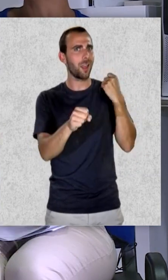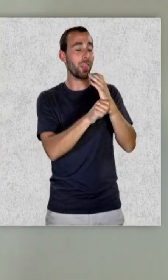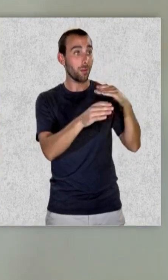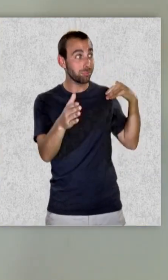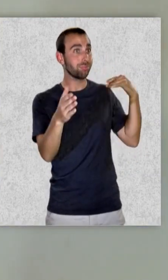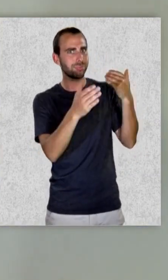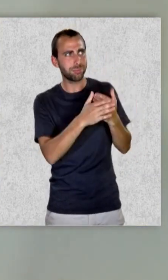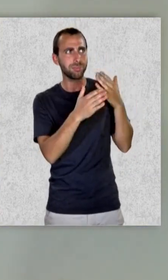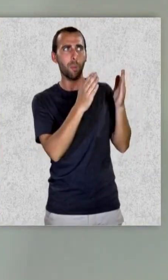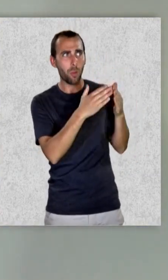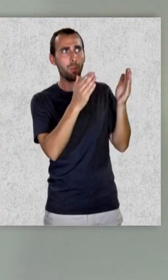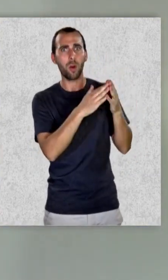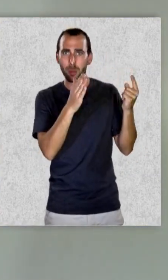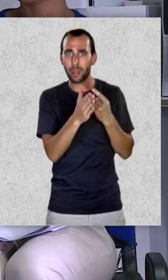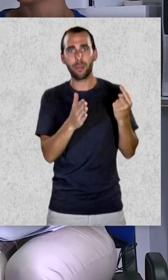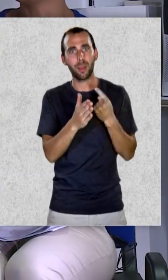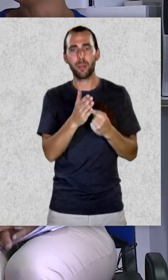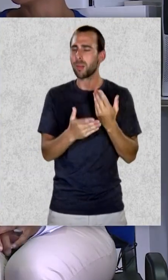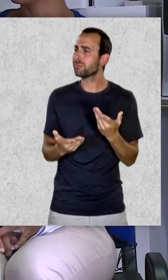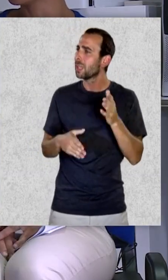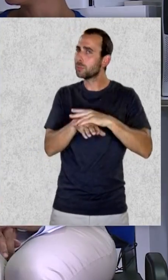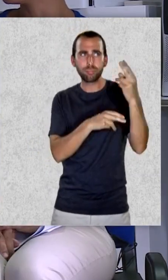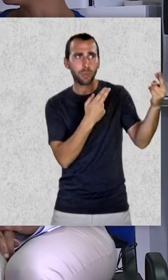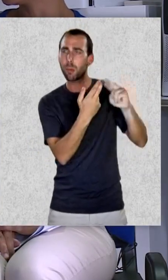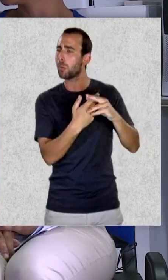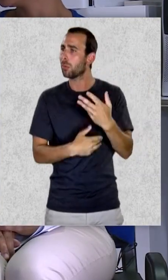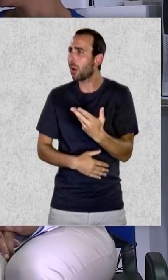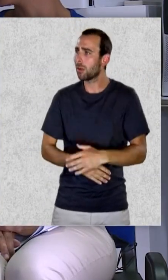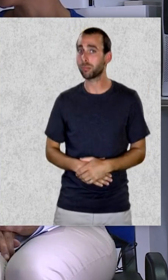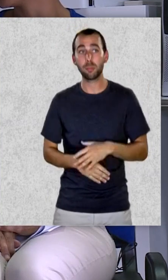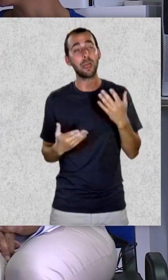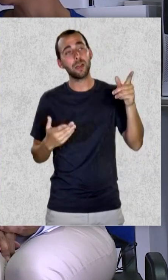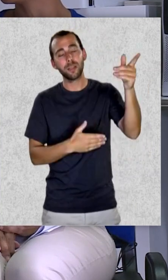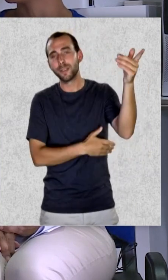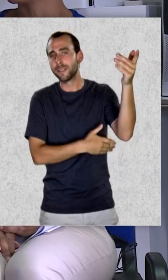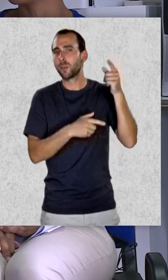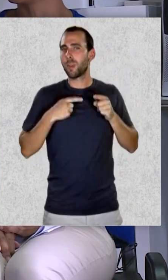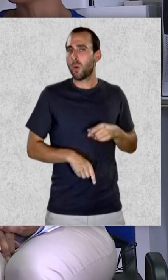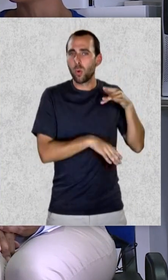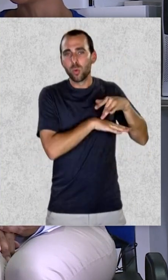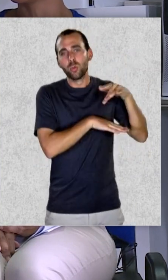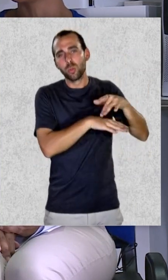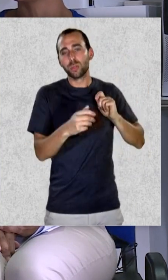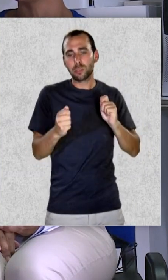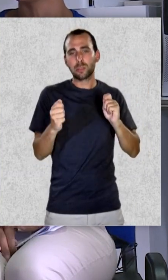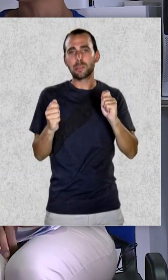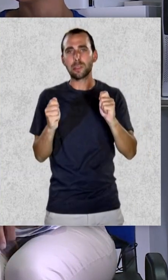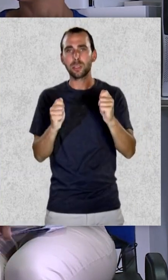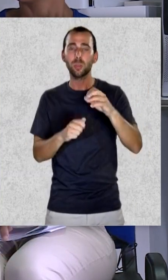parle. Aujourd'hui, quels sont les retours? On a quelques retours. Hein. Oui, on a quelques retours. On essaye de faire bouger les choses.